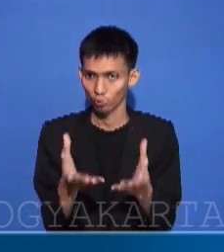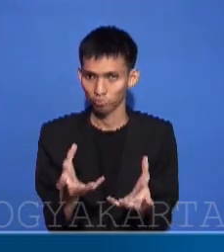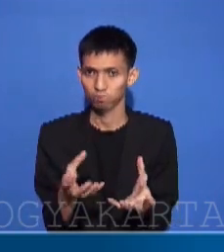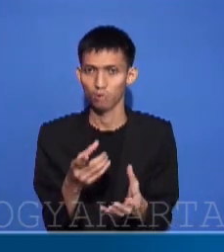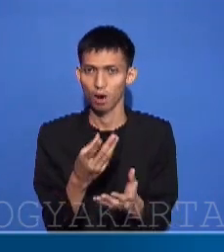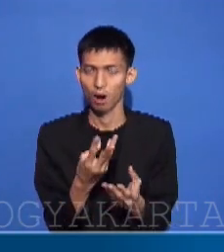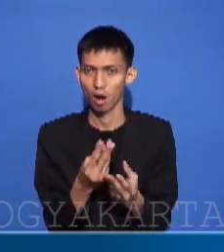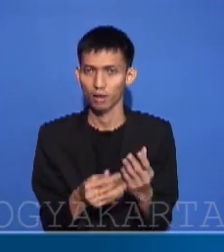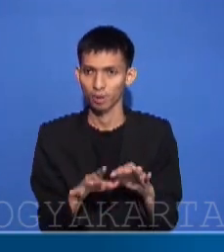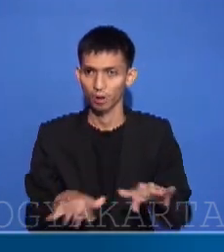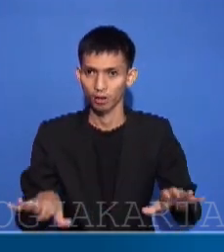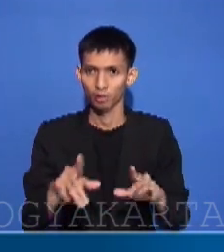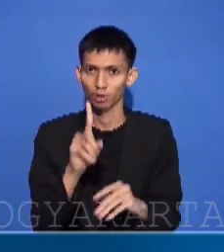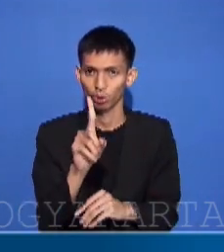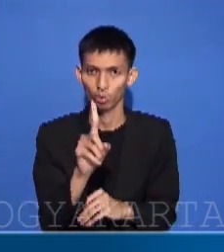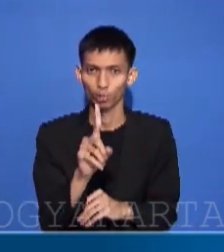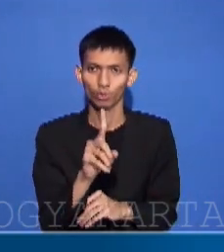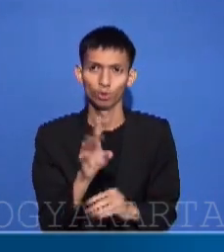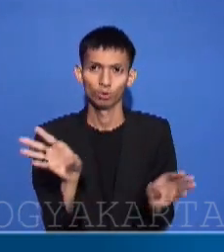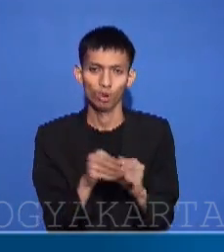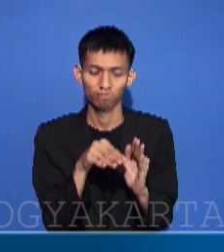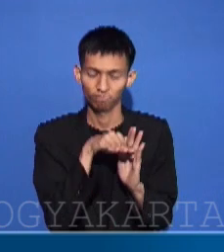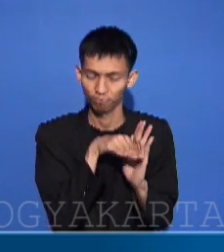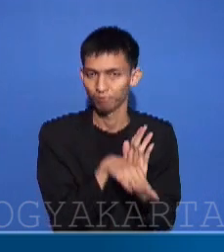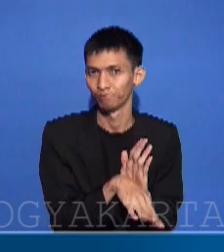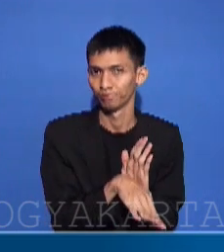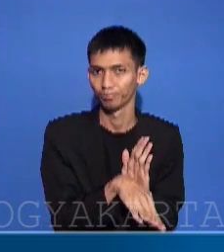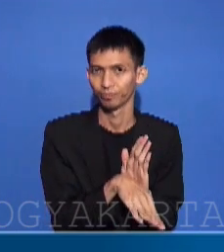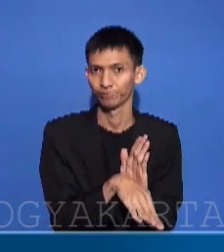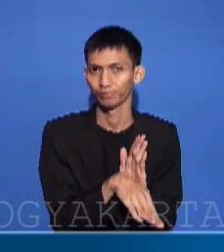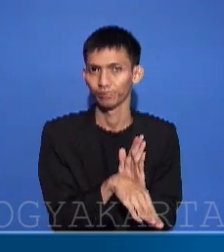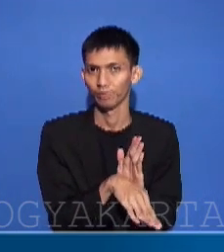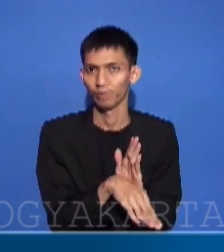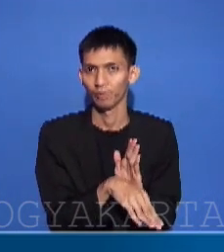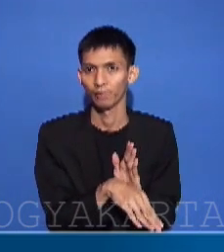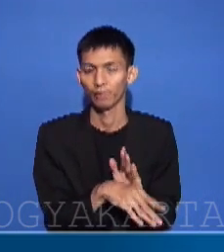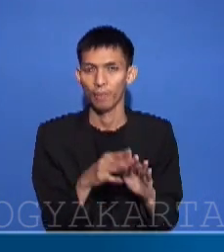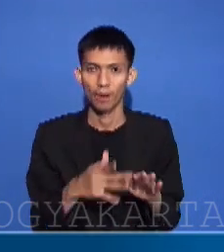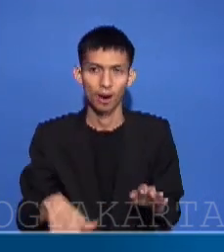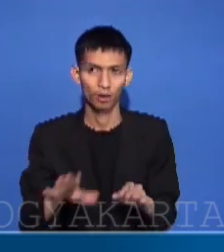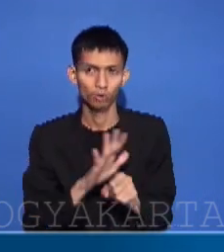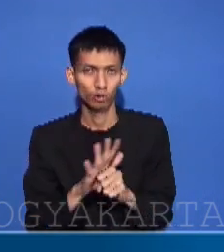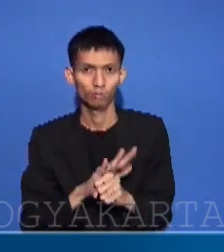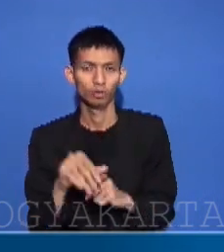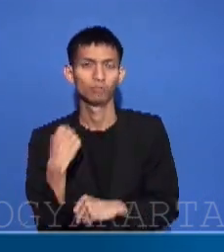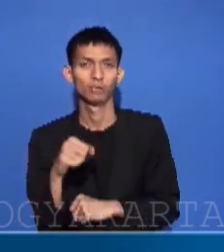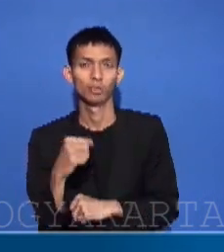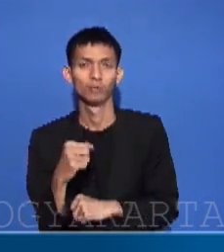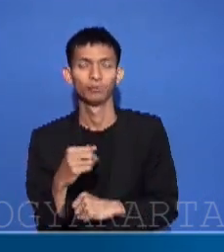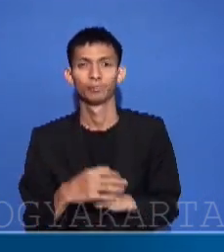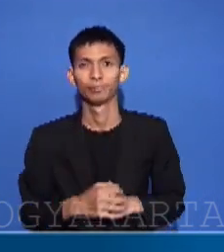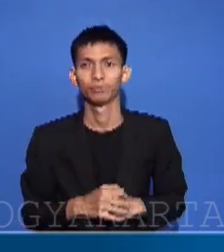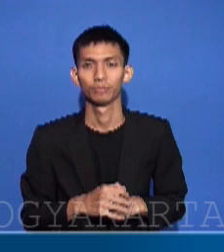berada di lereng perbukitan debitnya terus menyusut sehingga tidak mampu lagi mencukupi kebutuhan seluruh warga